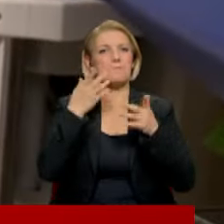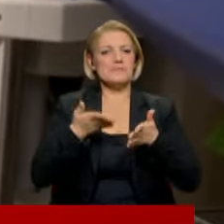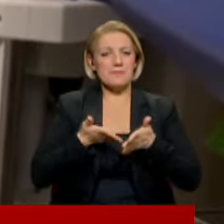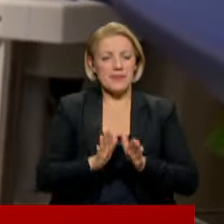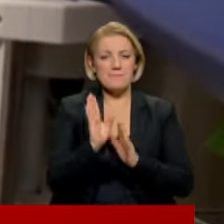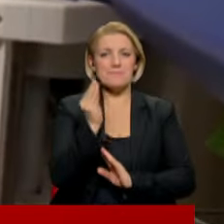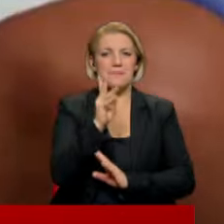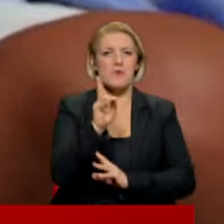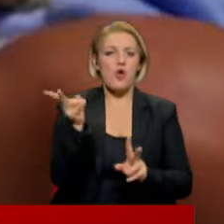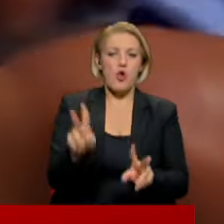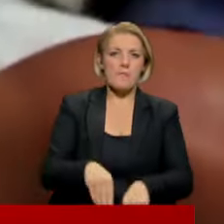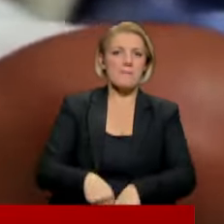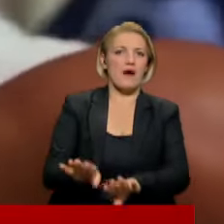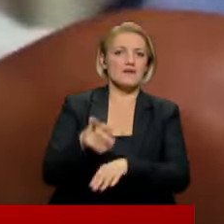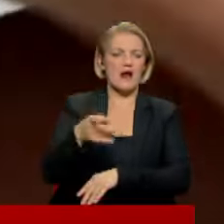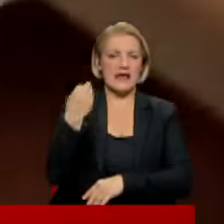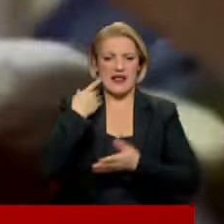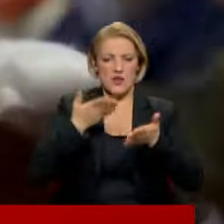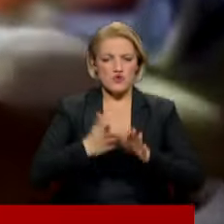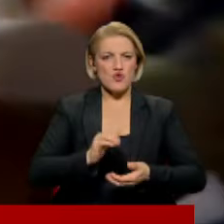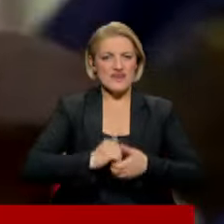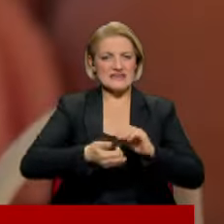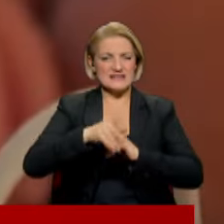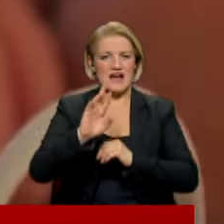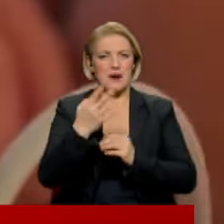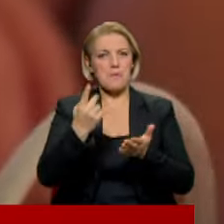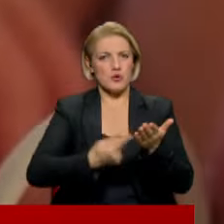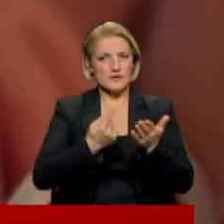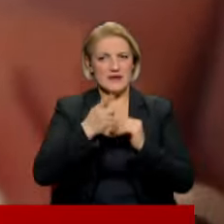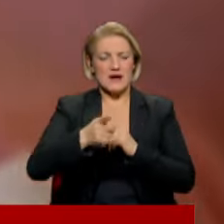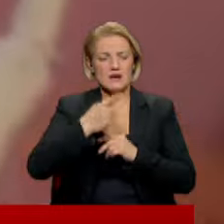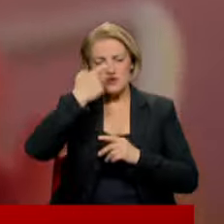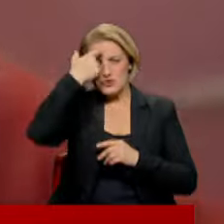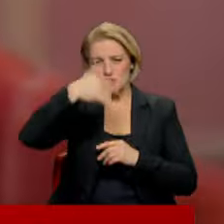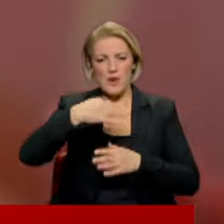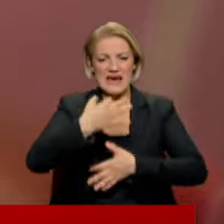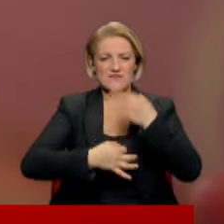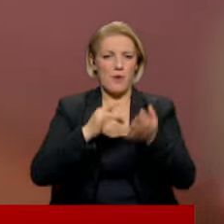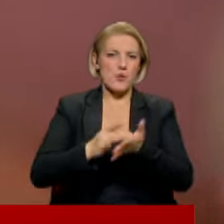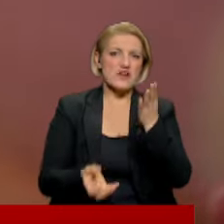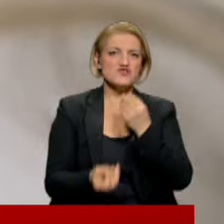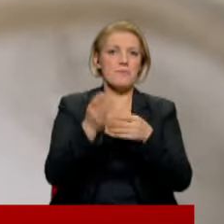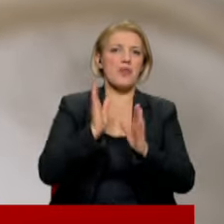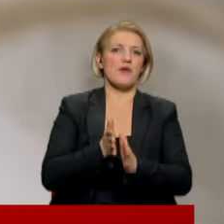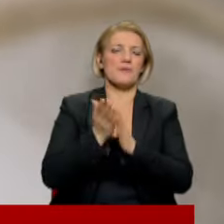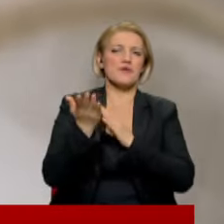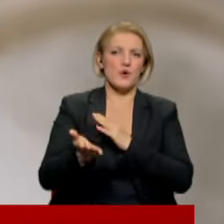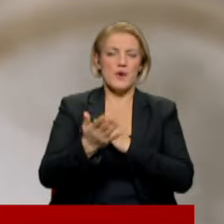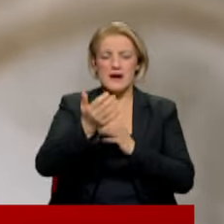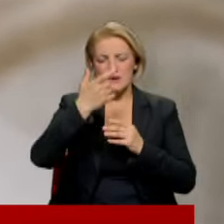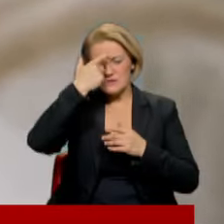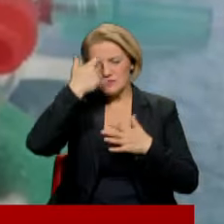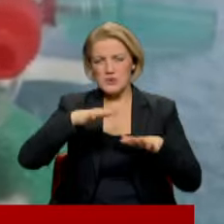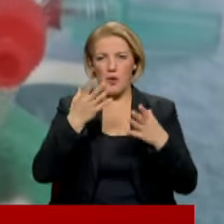bebekleri ölüme terk ettiler yeni doğan Çetesi iddianamesinde tüyler ürperten ifadeler ortaya çıkmaya devam ediyor kan